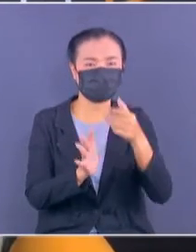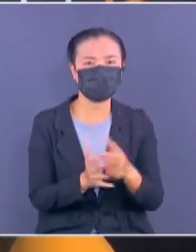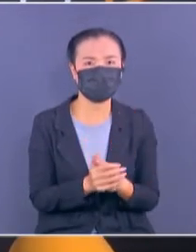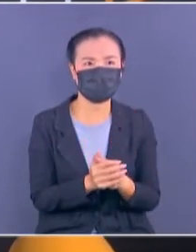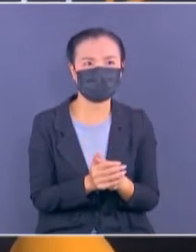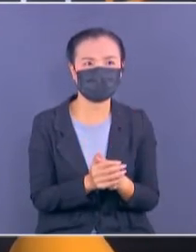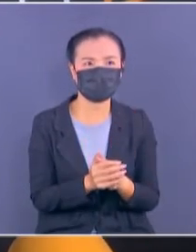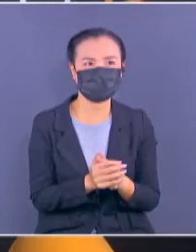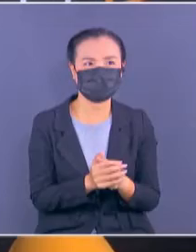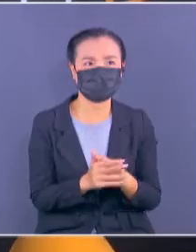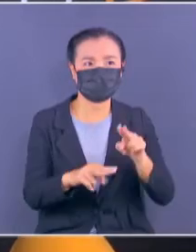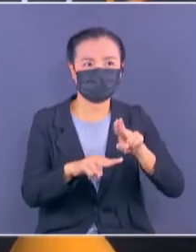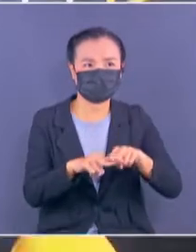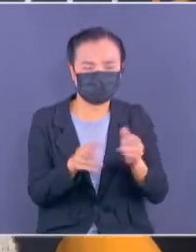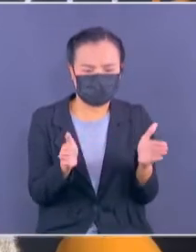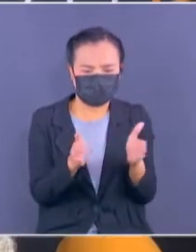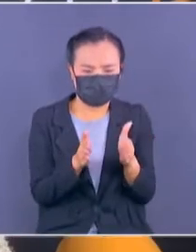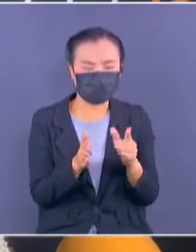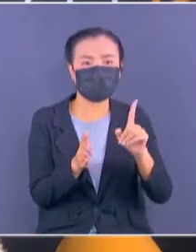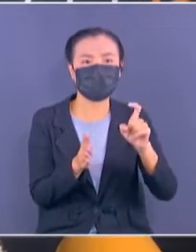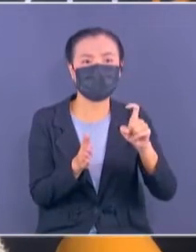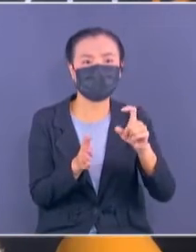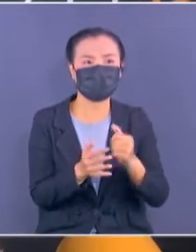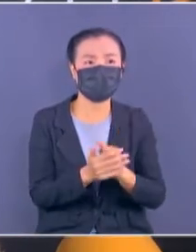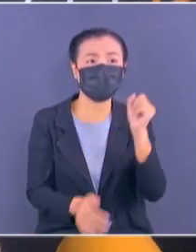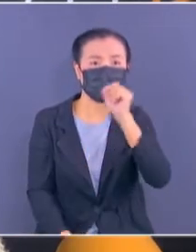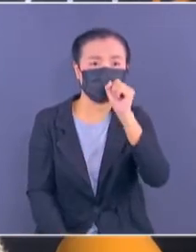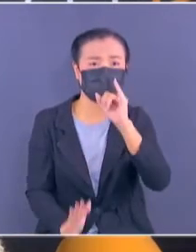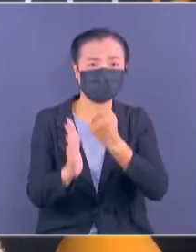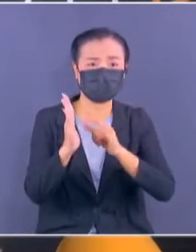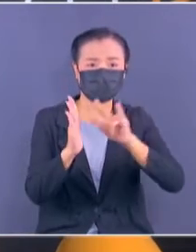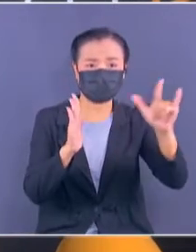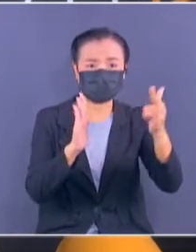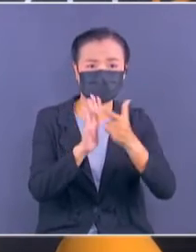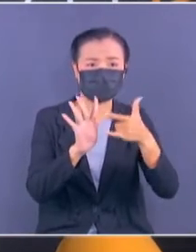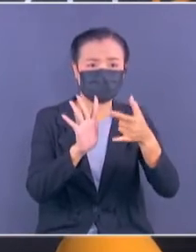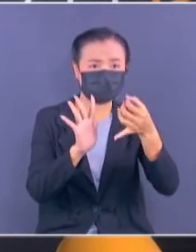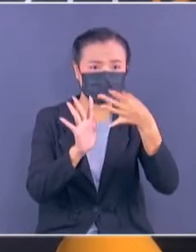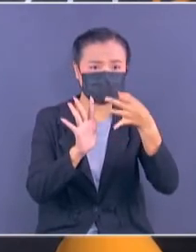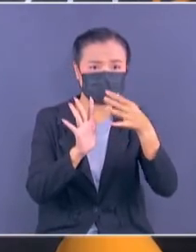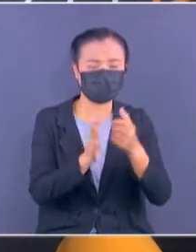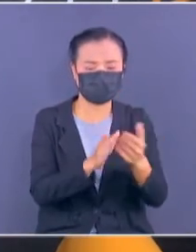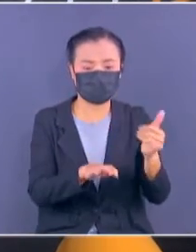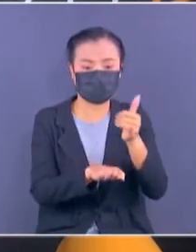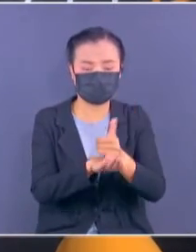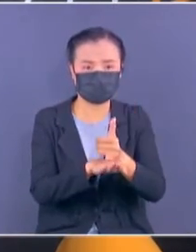เพราะนั่งอยู่ในที่แคบนานๆไม่ได้เนี่ยเวลาผมมีคอนเสิร์ตต่างจังหวัดอะทั้งไปทั้งกลับผมต้องกินยาแพนิคก่อนขึ้นเครื่อง